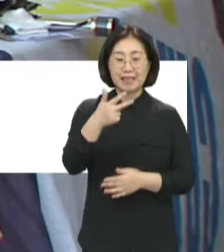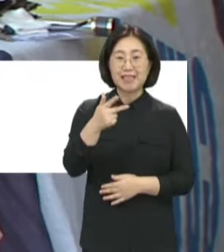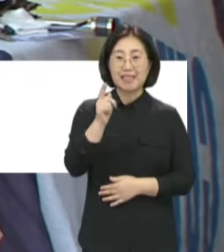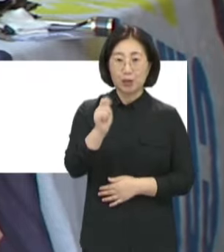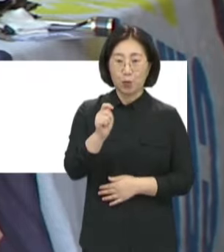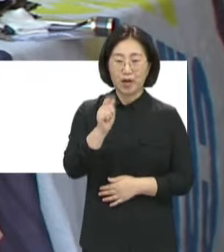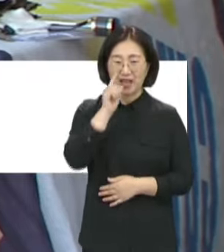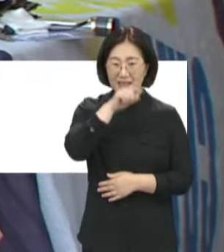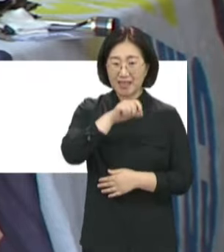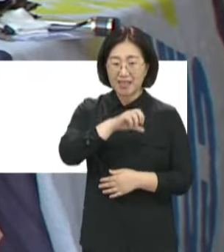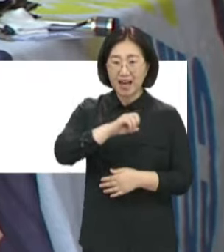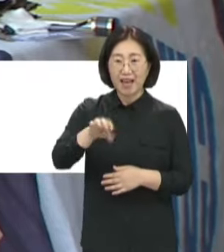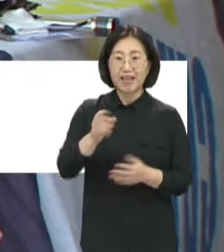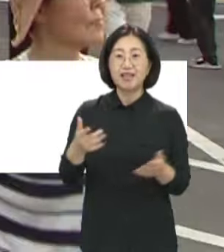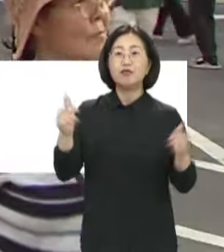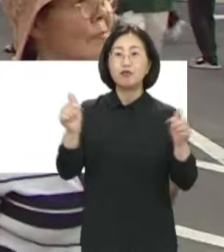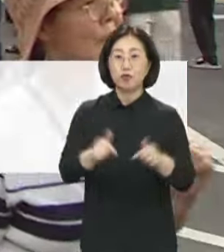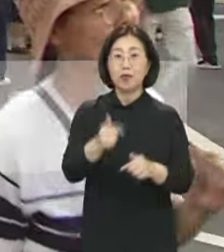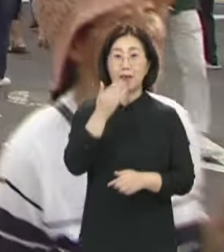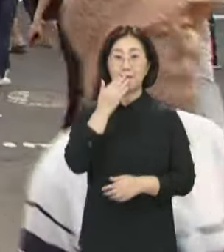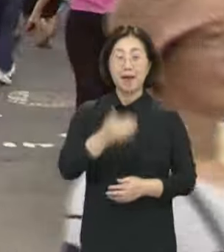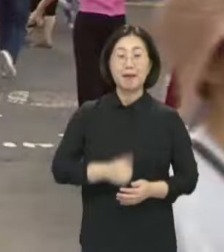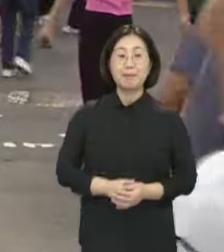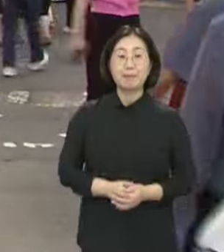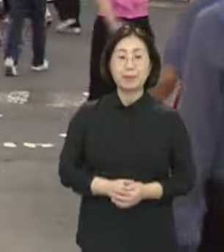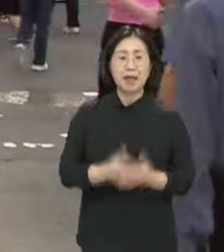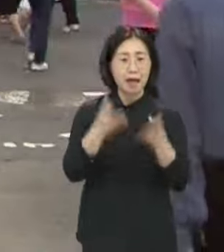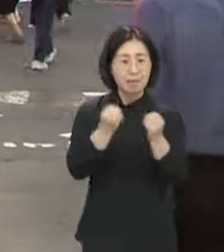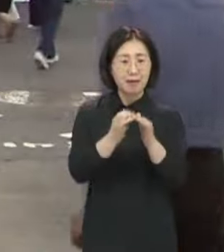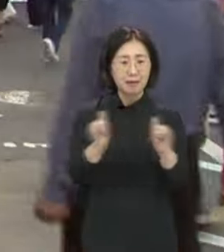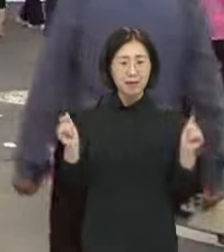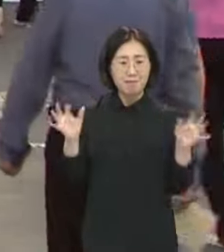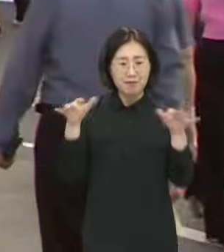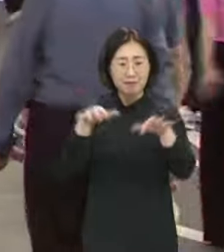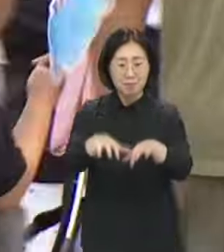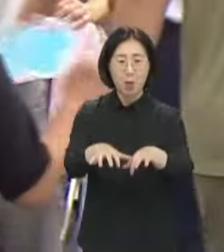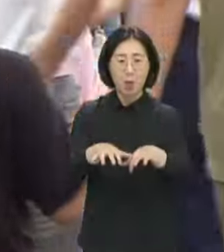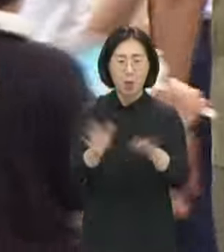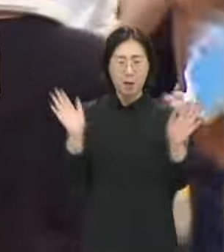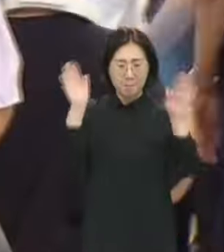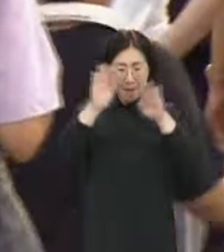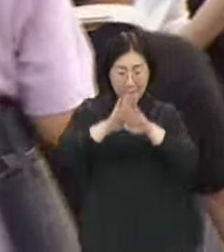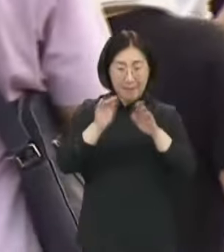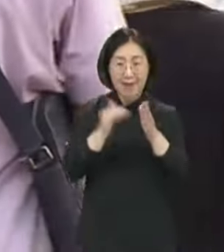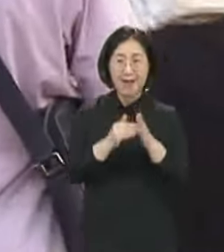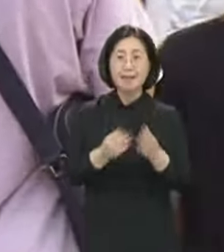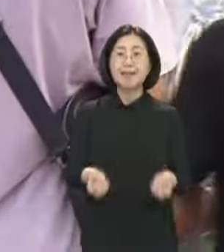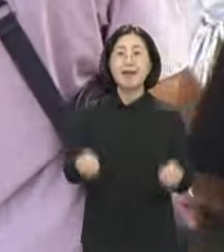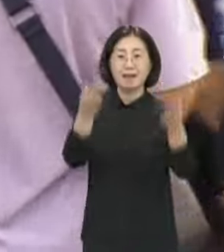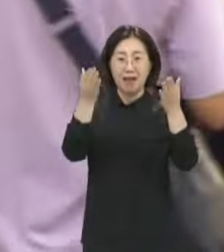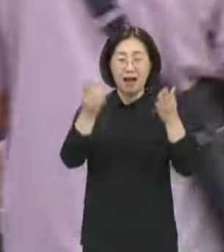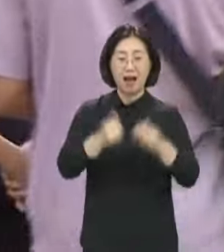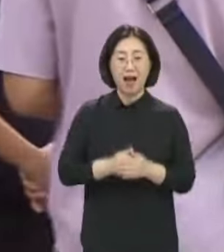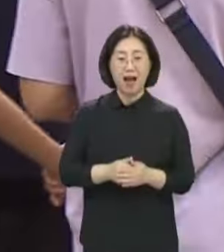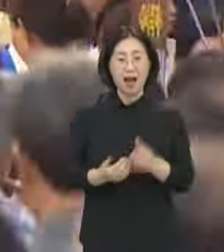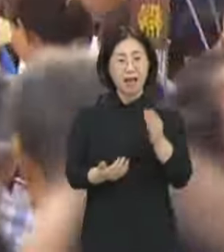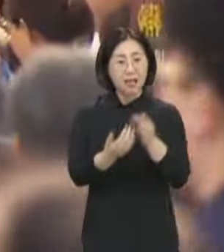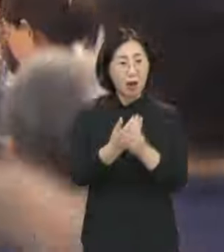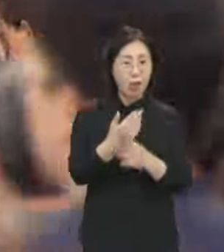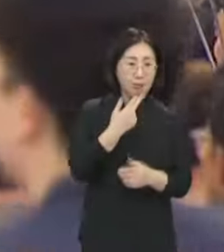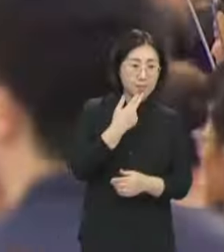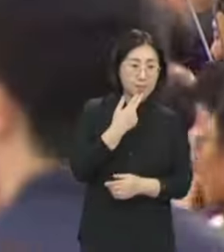것이다라고 예측하고 있는데요 수많은 사람들이 몰리고 밤까지 행사가 이어지는만큼 안전사고